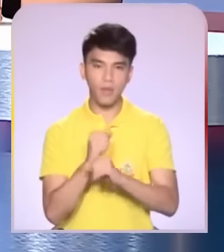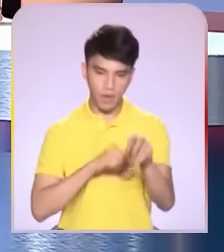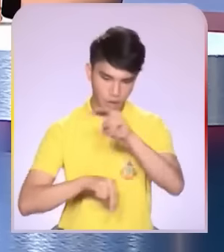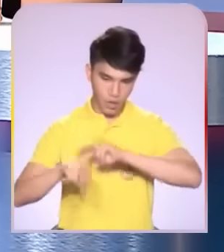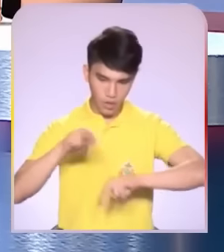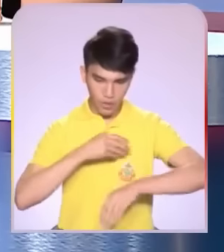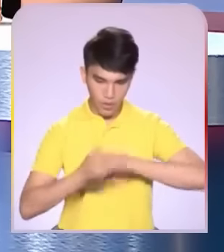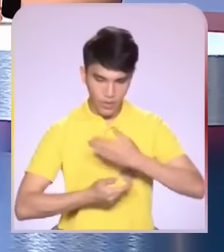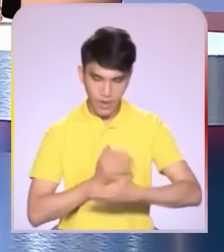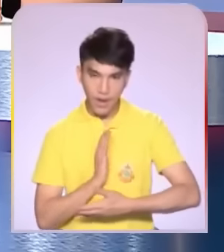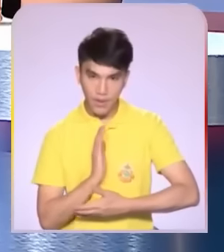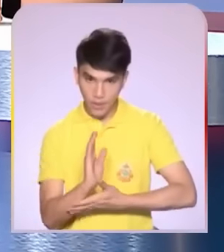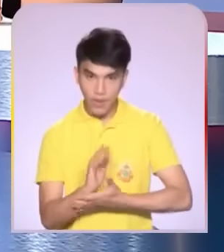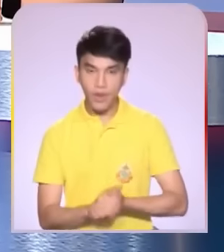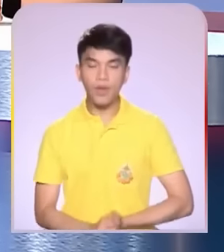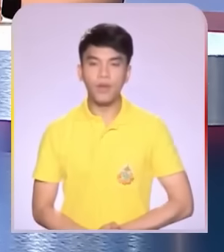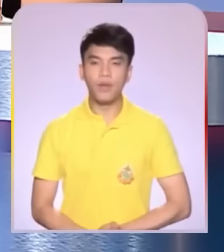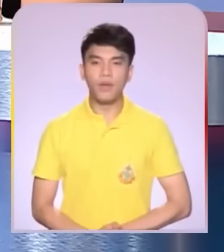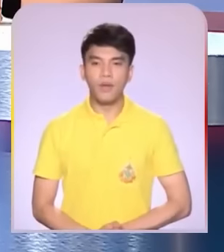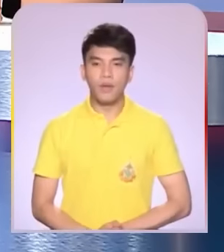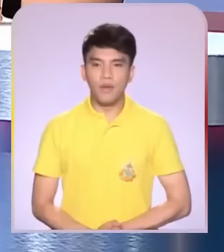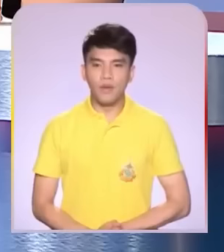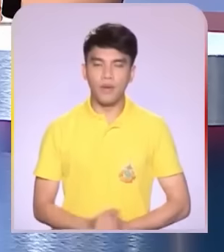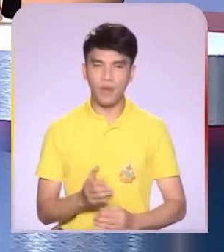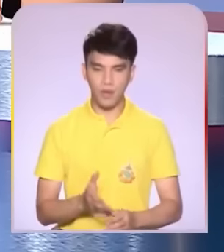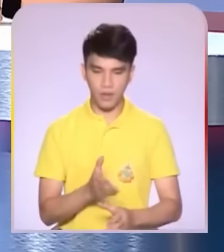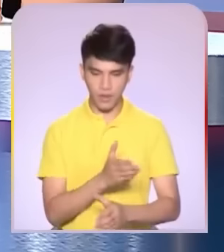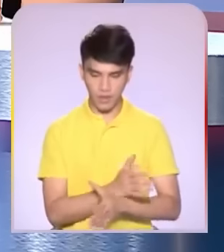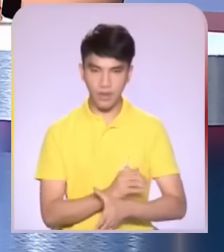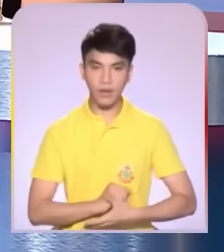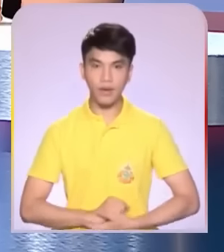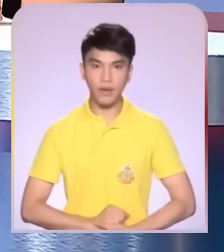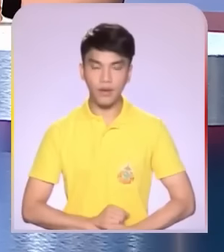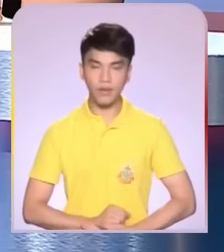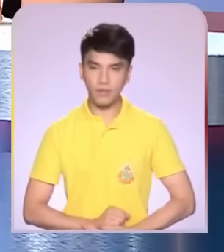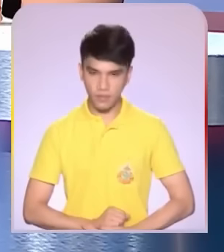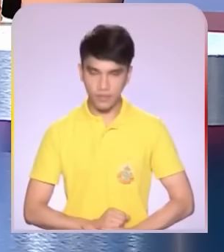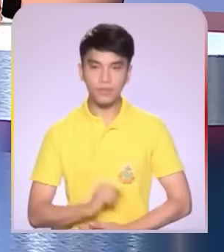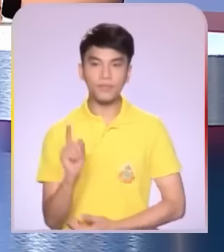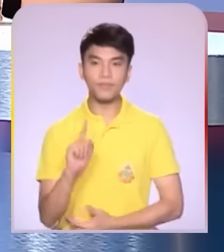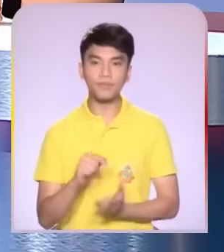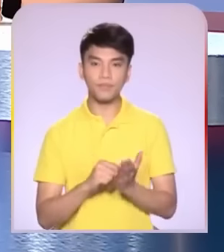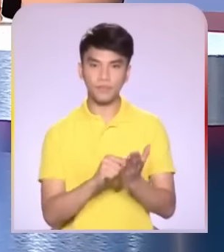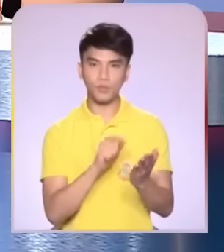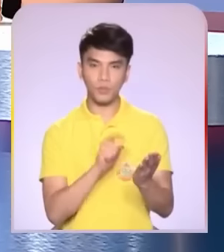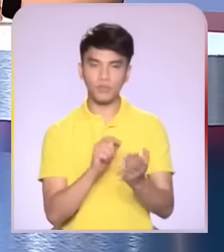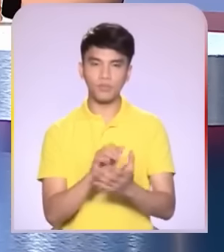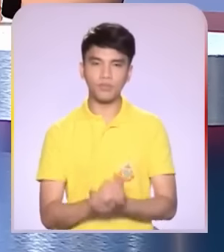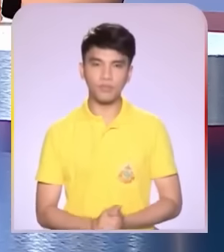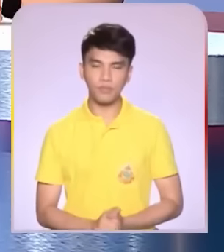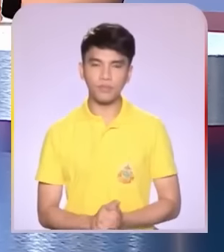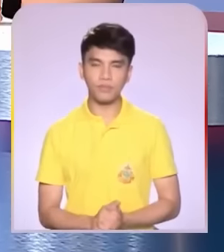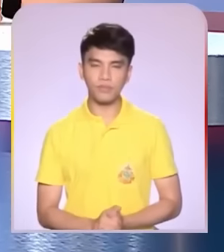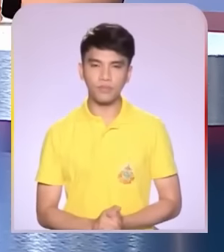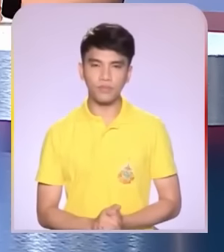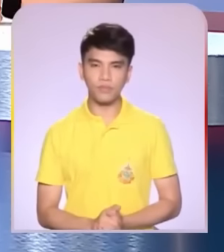ของขายตรงแล้วก็เนี่ยตอนเนี้ยถูกต้องไหมฮะก่อนหน้านั้นอ่ะใช่ไหม ทำเรื่อง ทำเรื่องขึ้นไปไงถูกต้อง